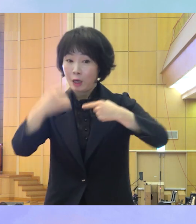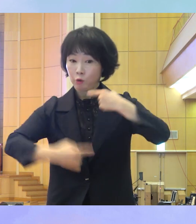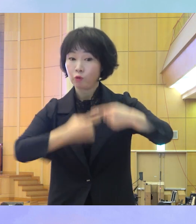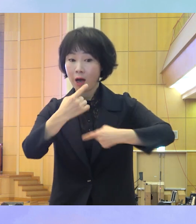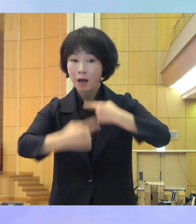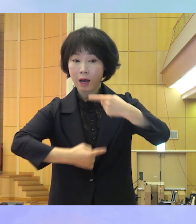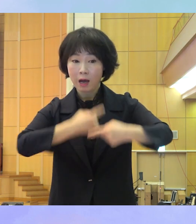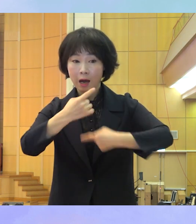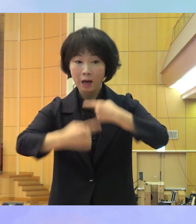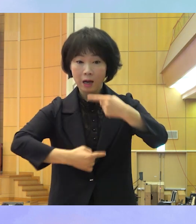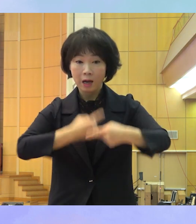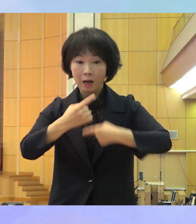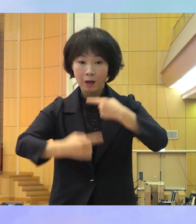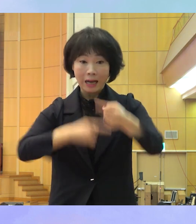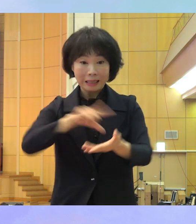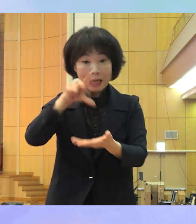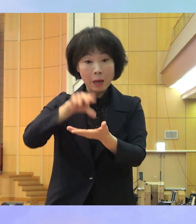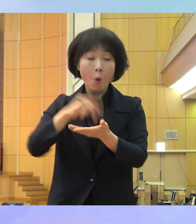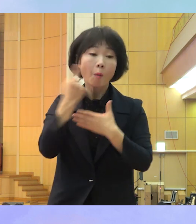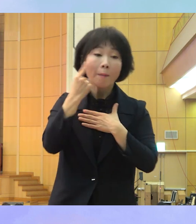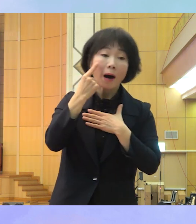제목을 보겠습니다.